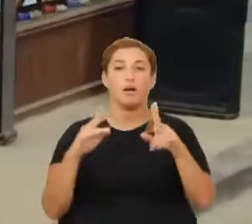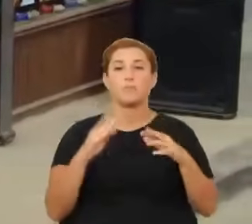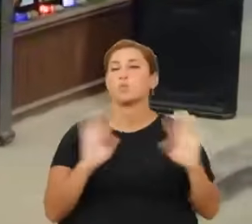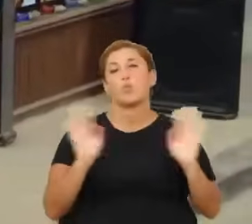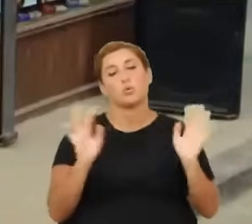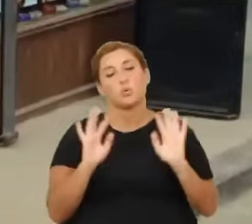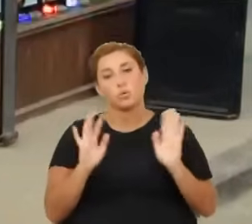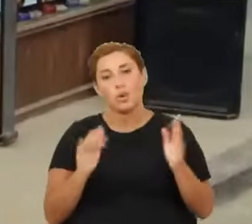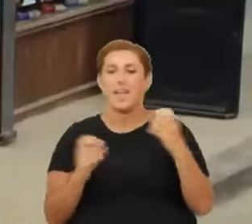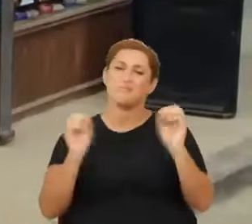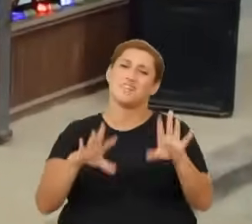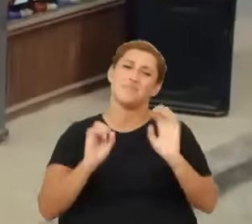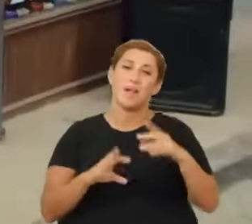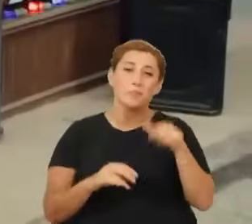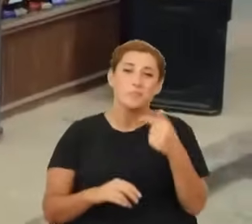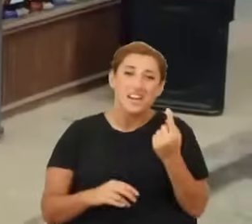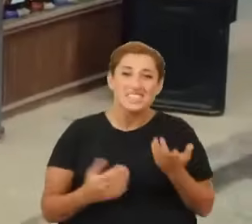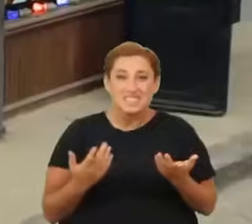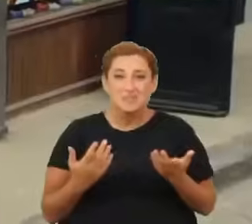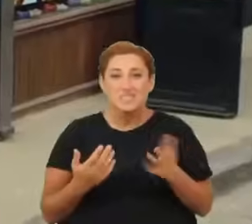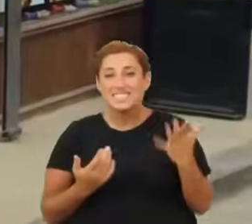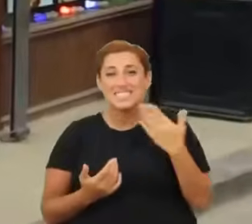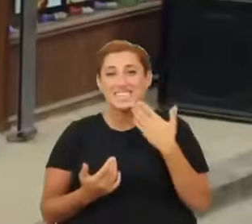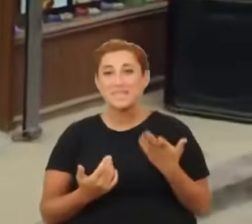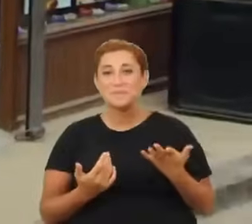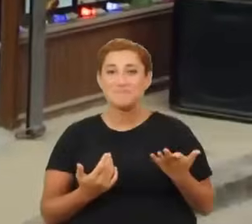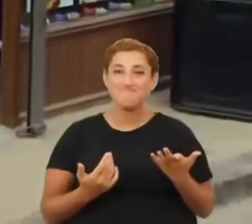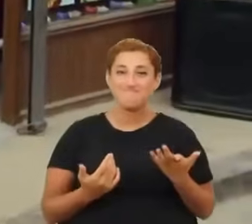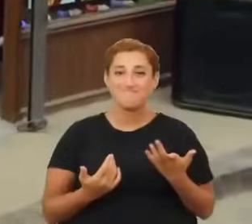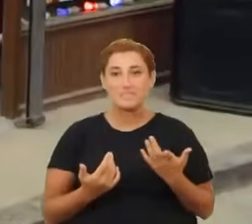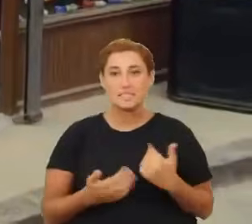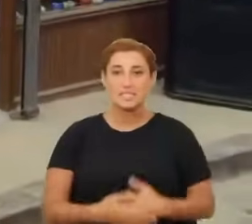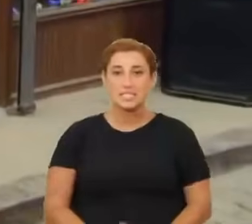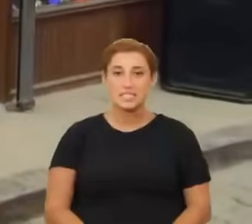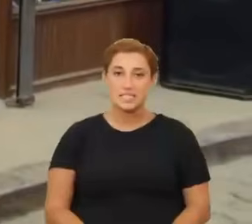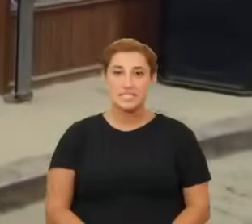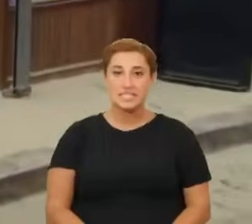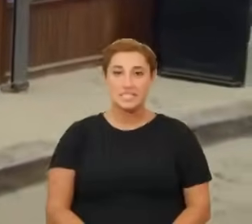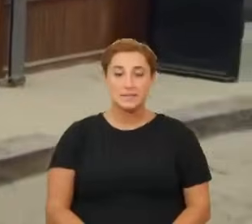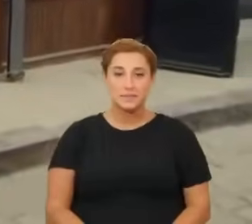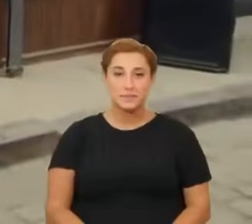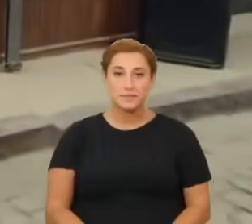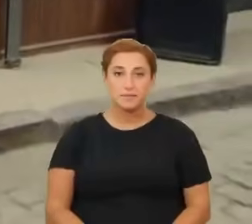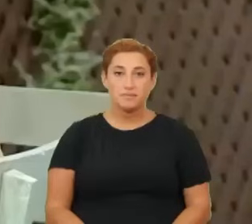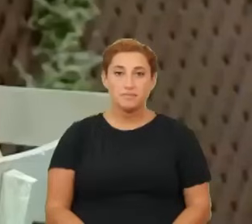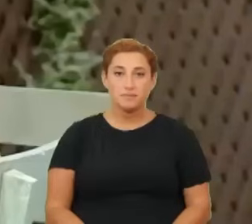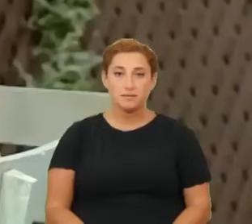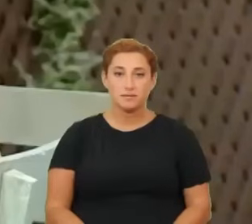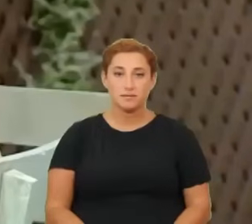Yo estağfurullah, ne laf sokar? Ya bırak abi. Biraz böyle, nasıl denirsin? Aykın dükkana girdi. Ahmet apartmana